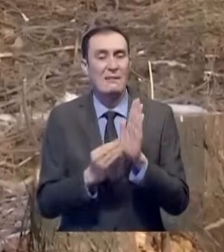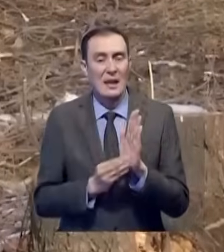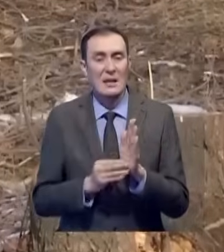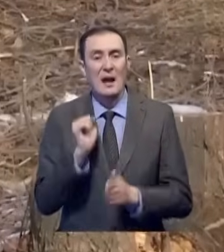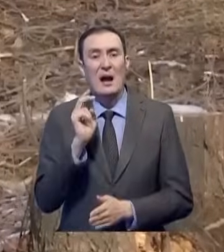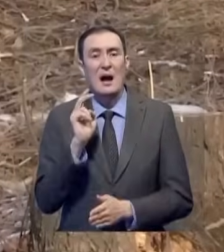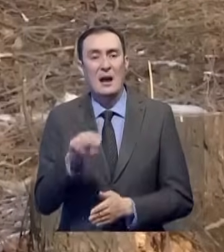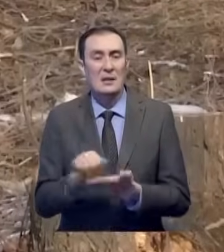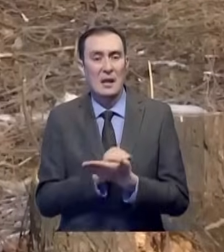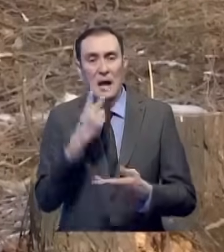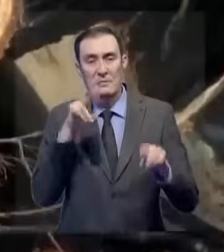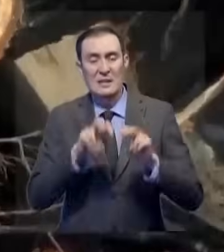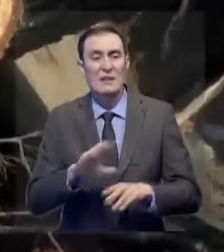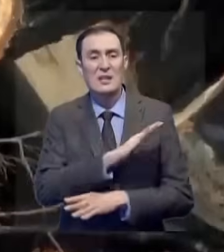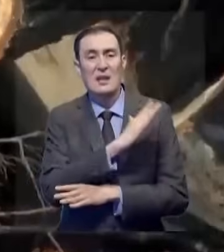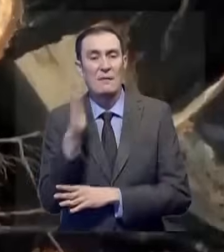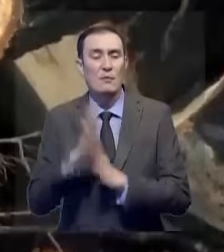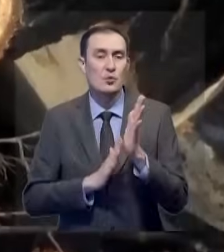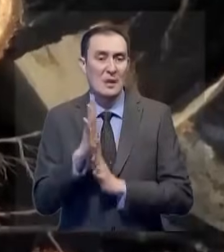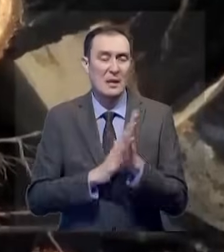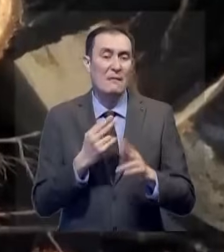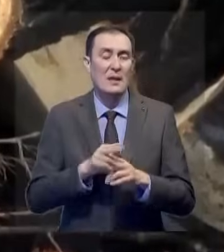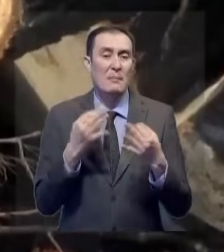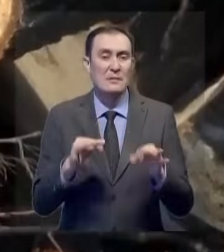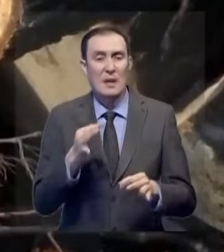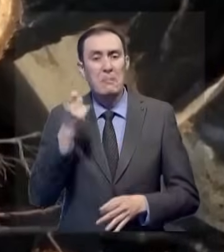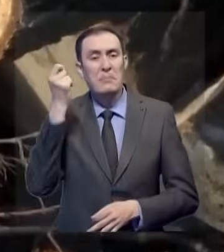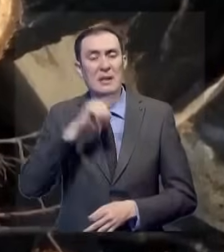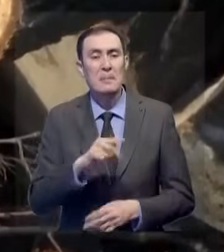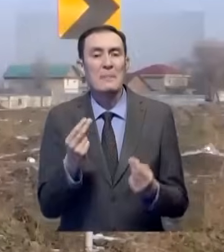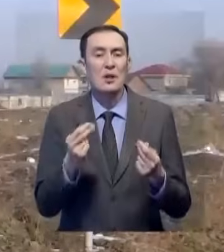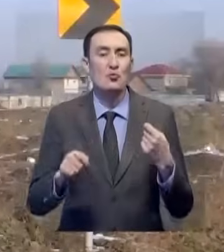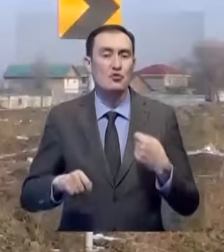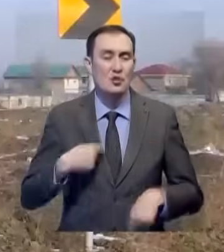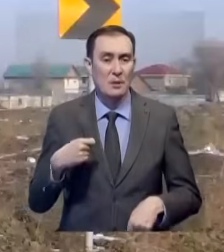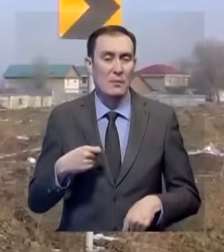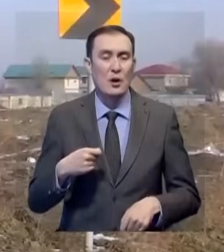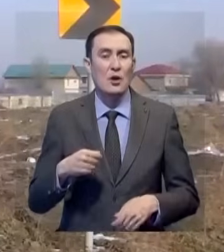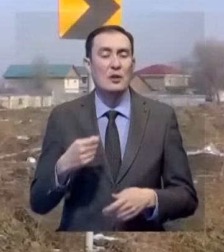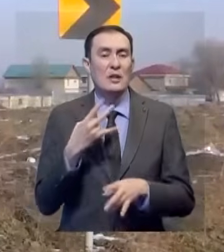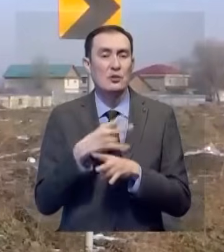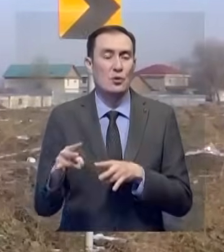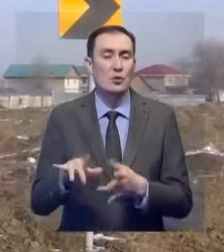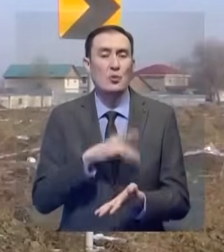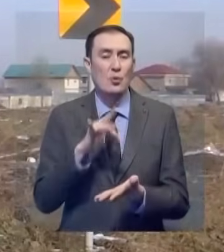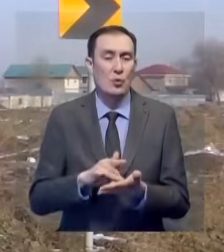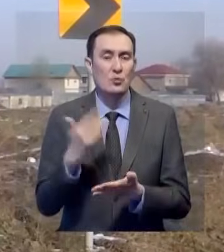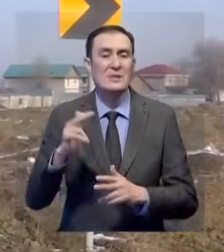акт обследования деревьев и кустарников. Это позволит определить материальный ущерб, нанесенный городу строителям.